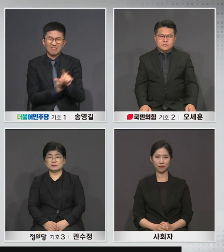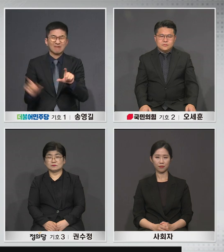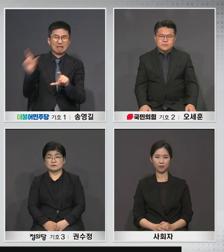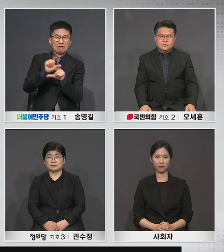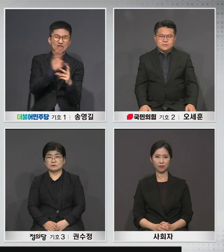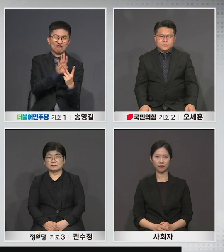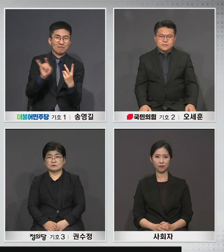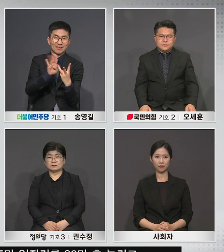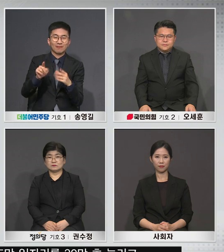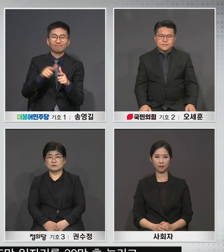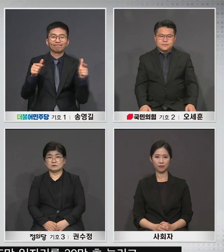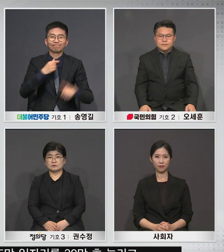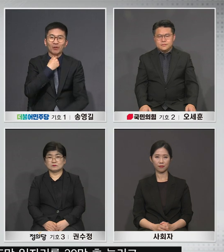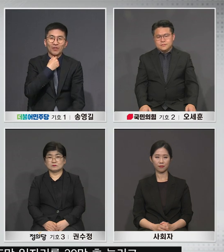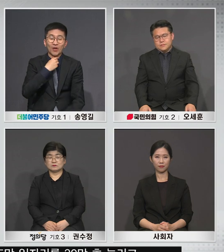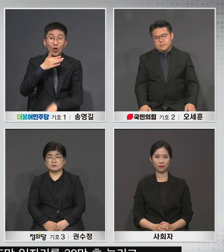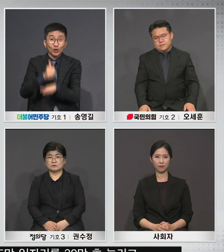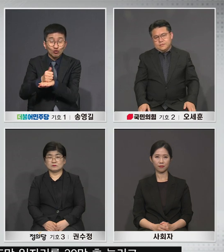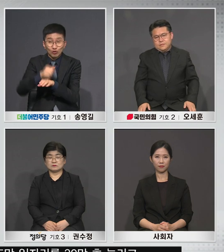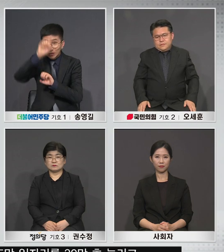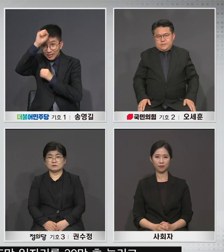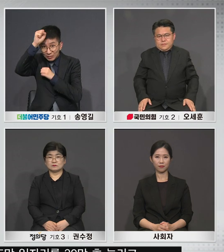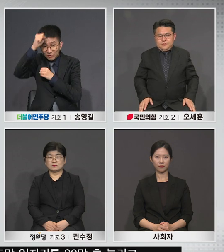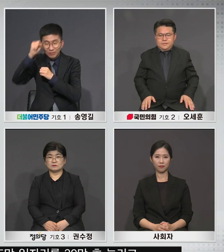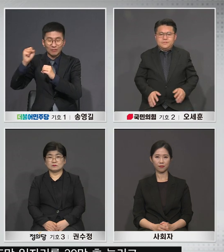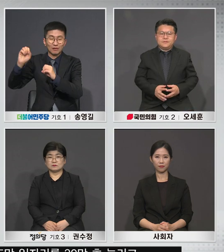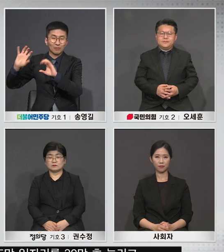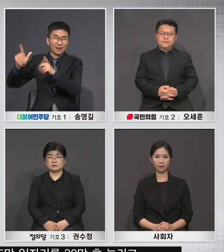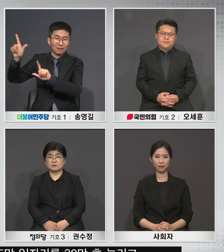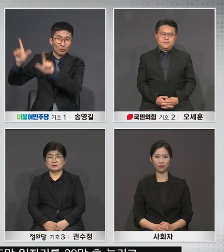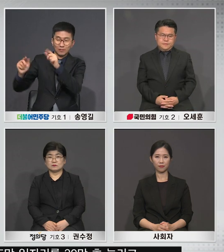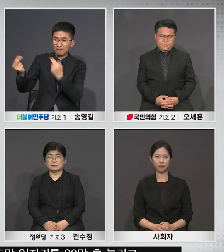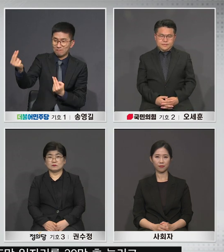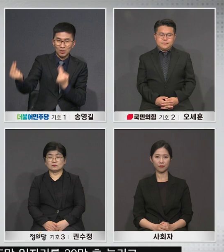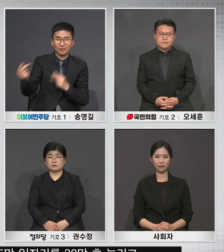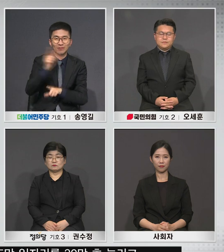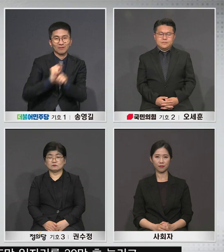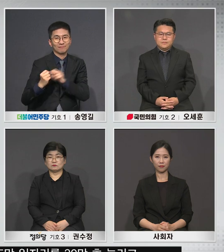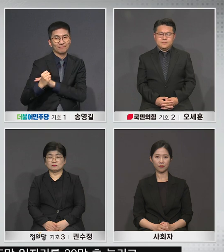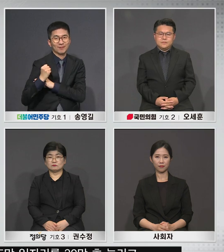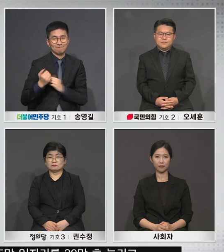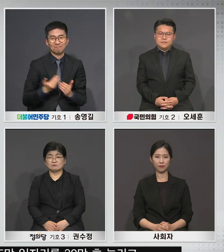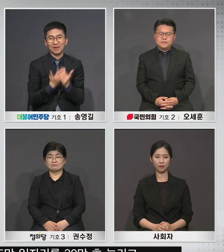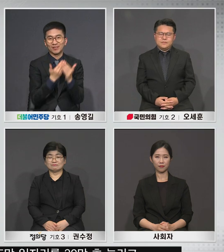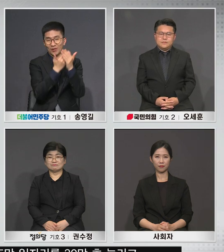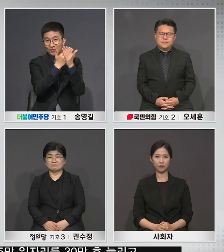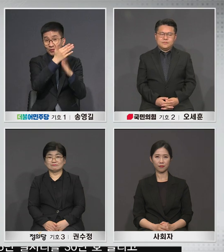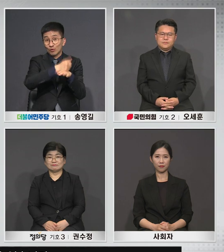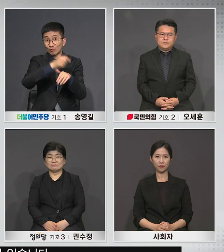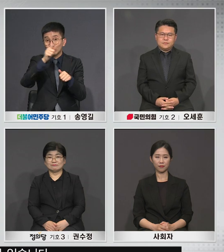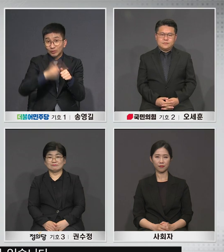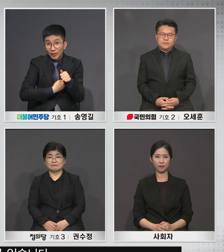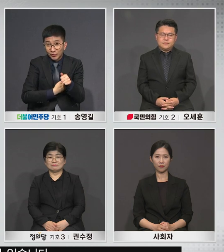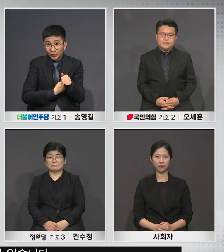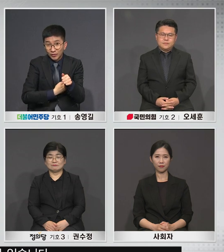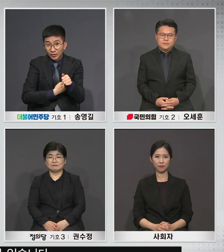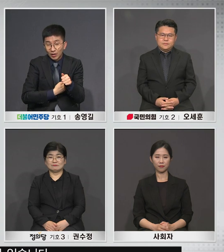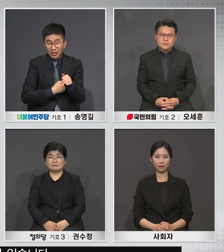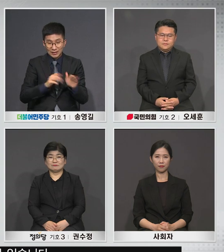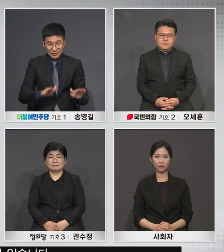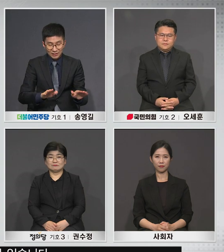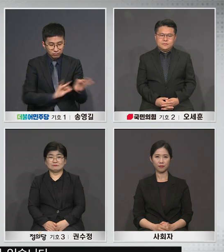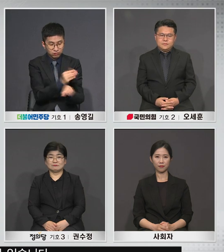실제로 밀라노 패션을 능가하는 그러한 세계적인 패션 산업 단지로 정착하고 DDP하고 상호 분리되어 있는 것이 아니라